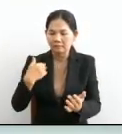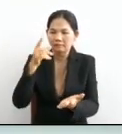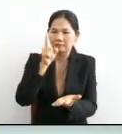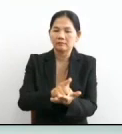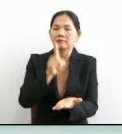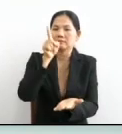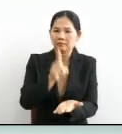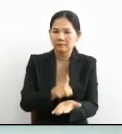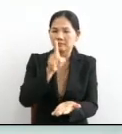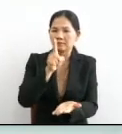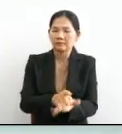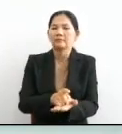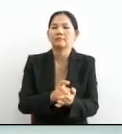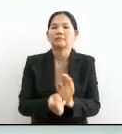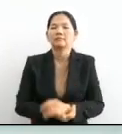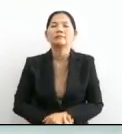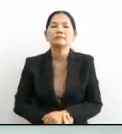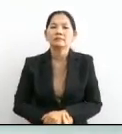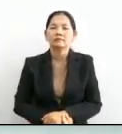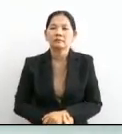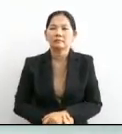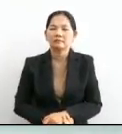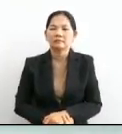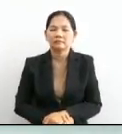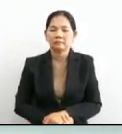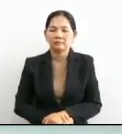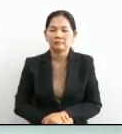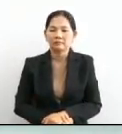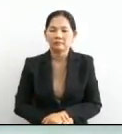miên xà rạ sầm khăn